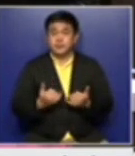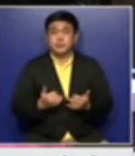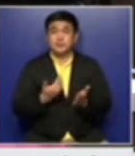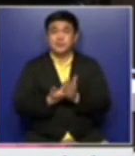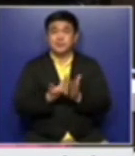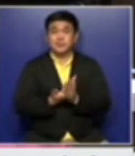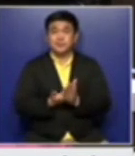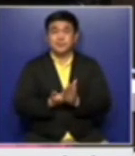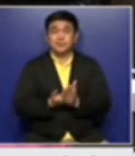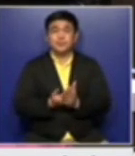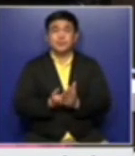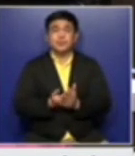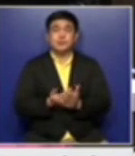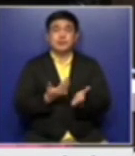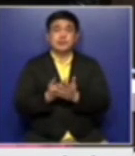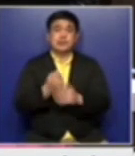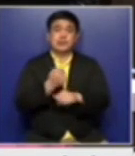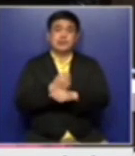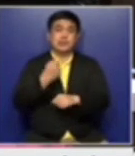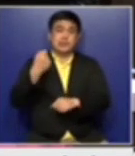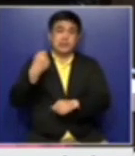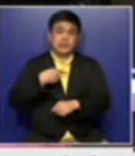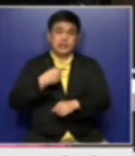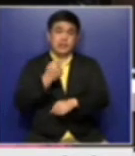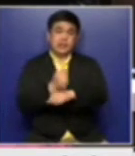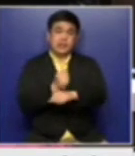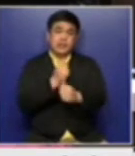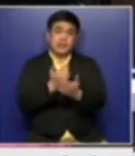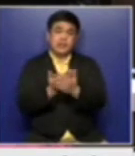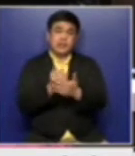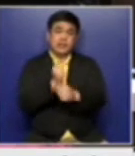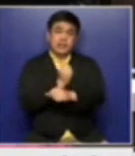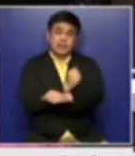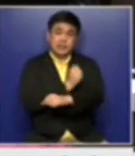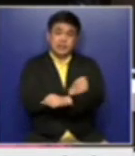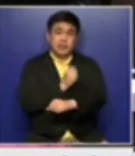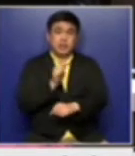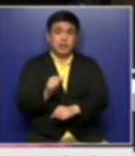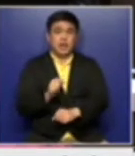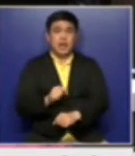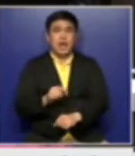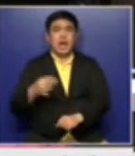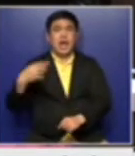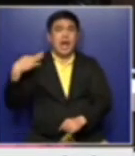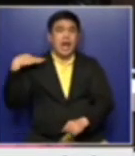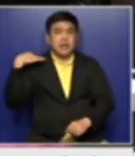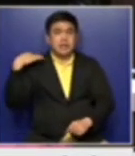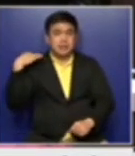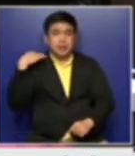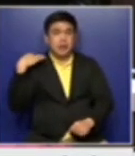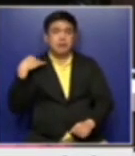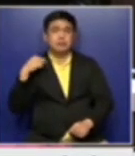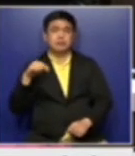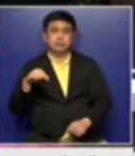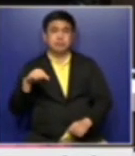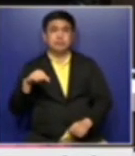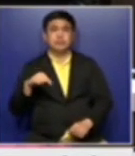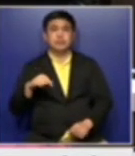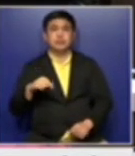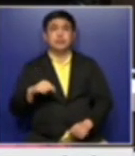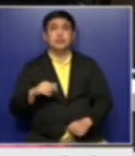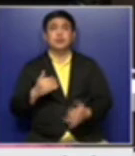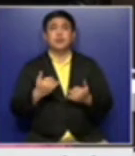แทนของอสม.หรืออาสาสมัครนะคะเป็นปัจจุบันนี้เงินอาสาสมัครสาธารณสุขปัจ